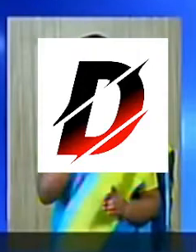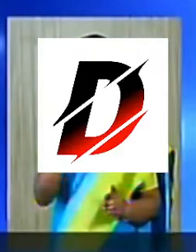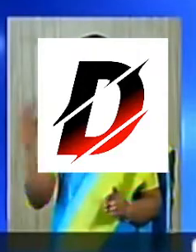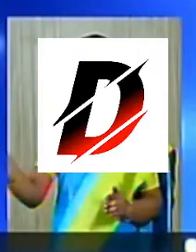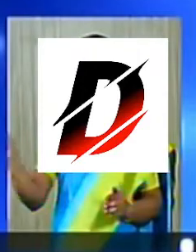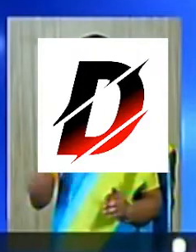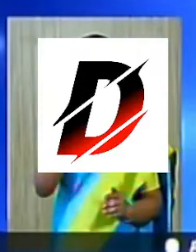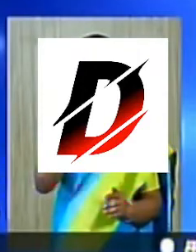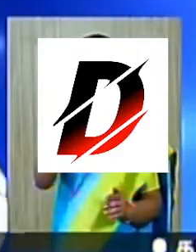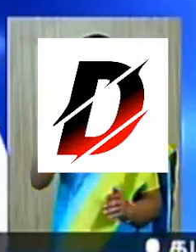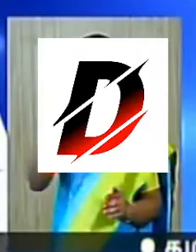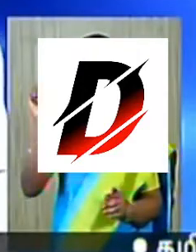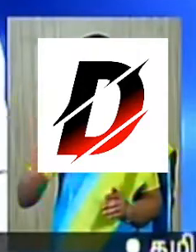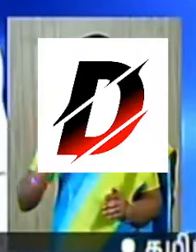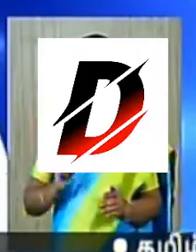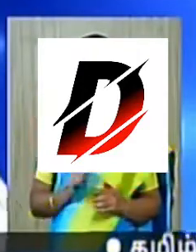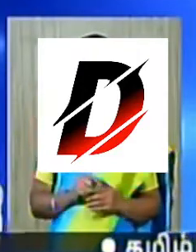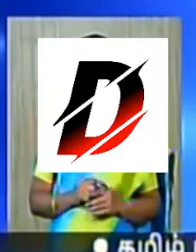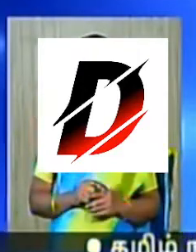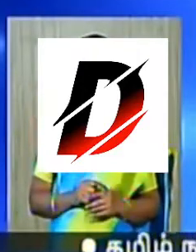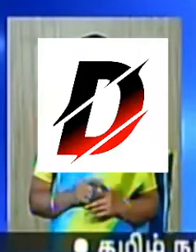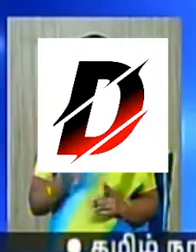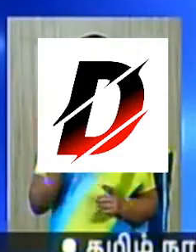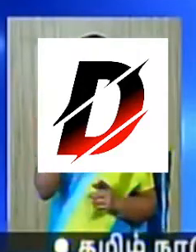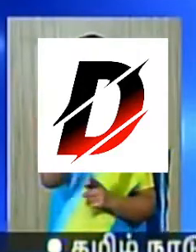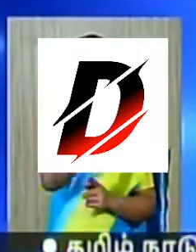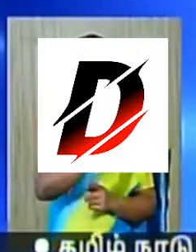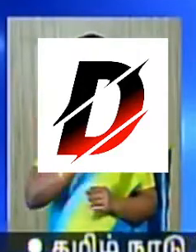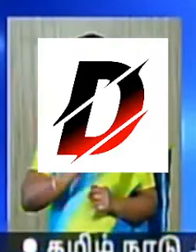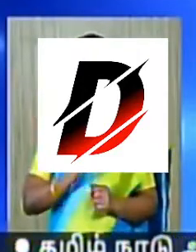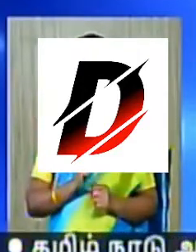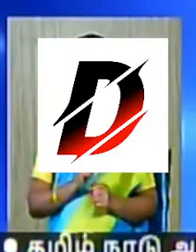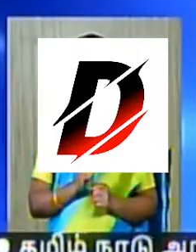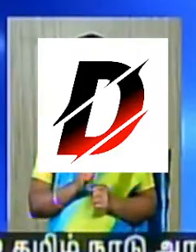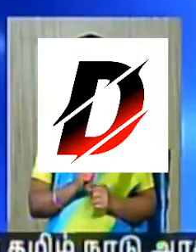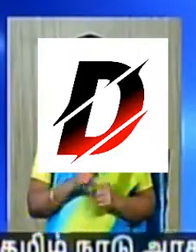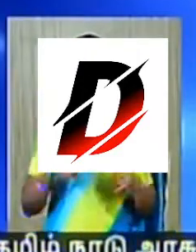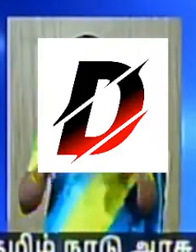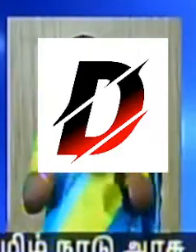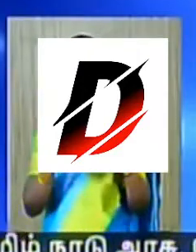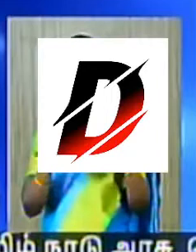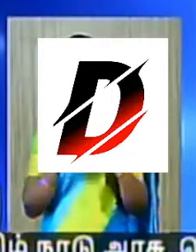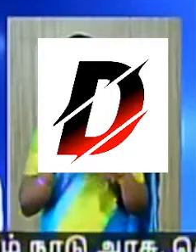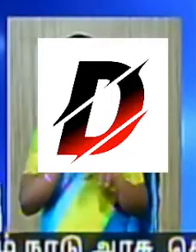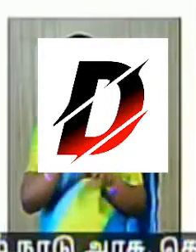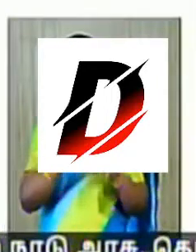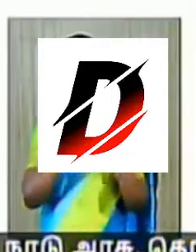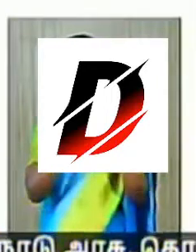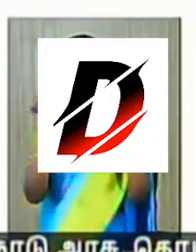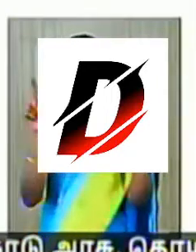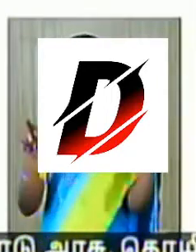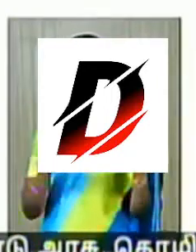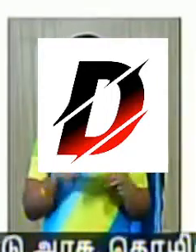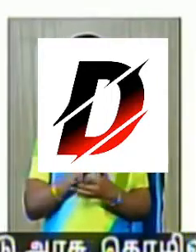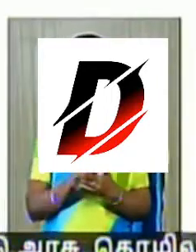நம்ம பிளாட் பண்ண போகிறோம், குறிக்க போகின்றோம். அதுக்கு முன்னாடி என்ன பண்ணணும், நாம் அளவு திட்டத்தை முடிவு பண்ணணும்.